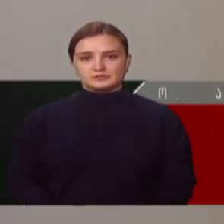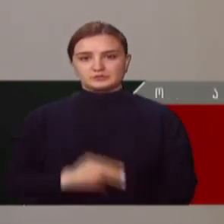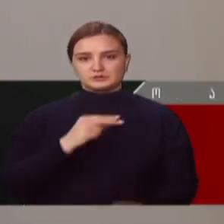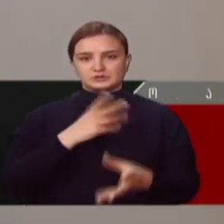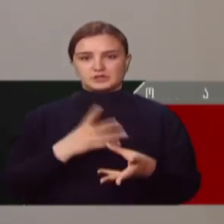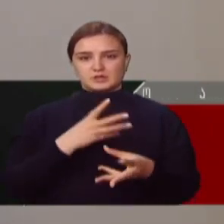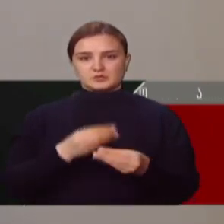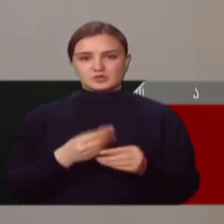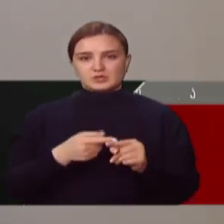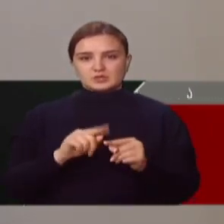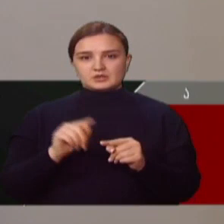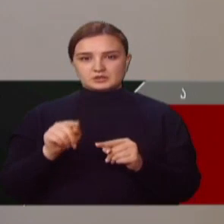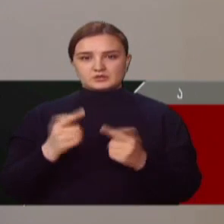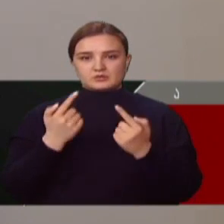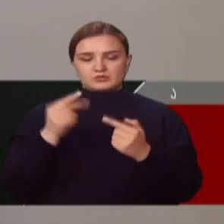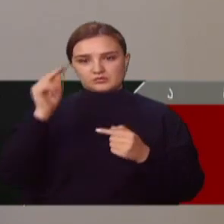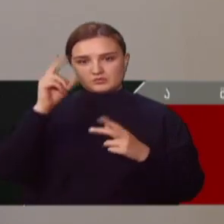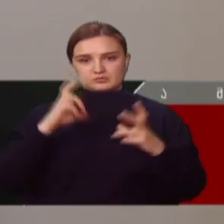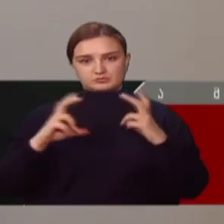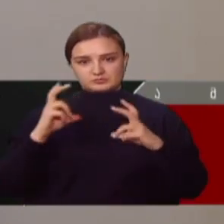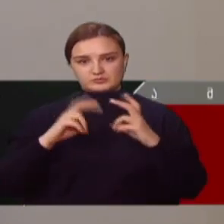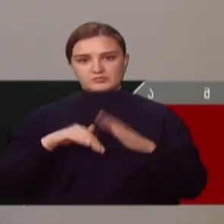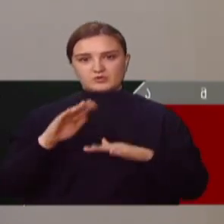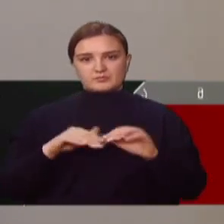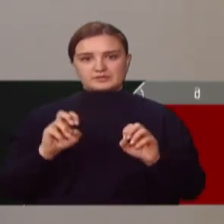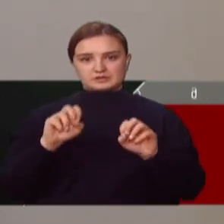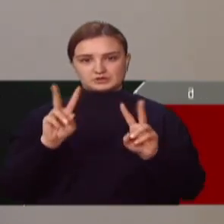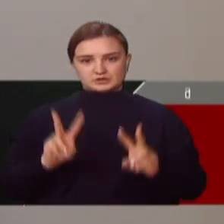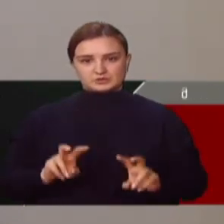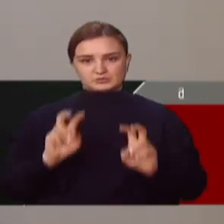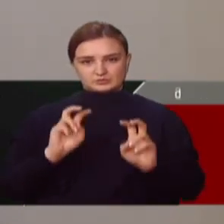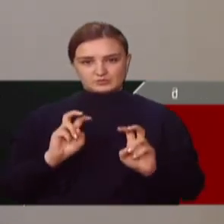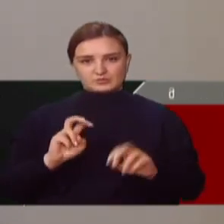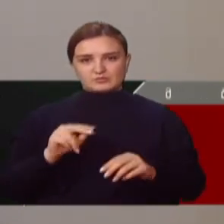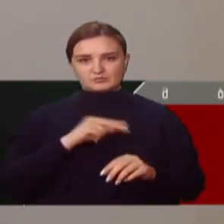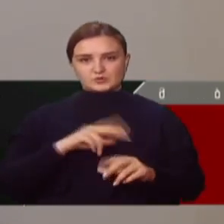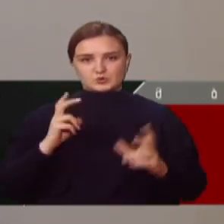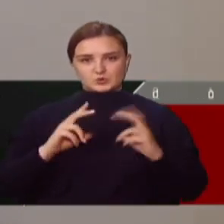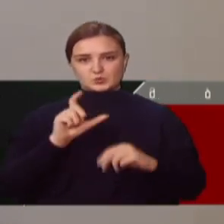თანამშრომლობა, რომელიც უმაღლეს სასწავლებლებს, პროფესიულ სასწავლებლებს, აკადემიურ პერსონალს,